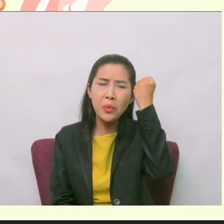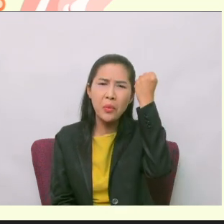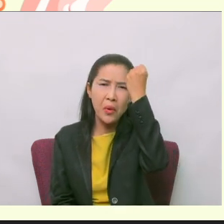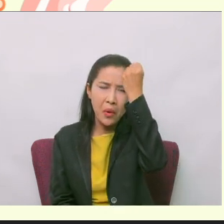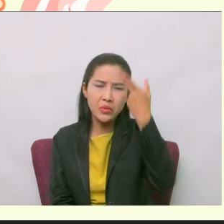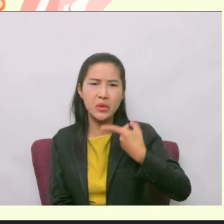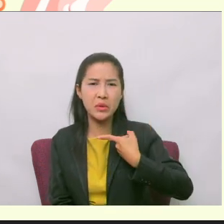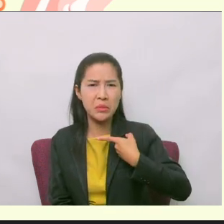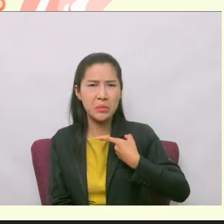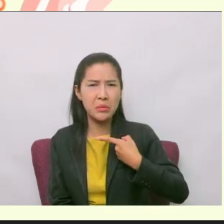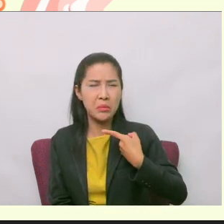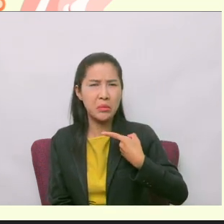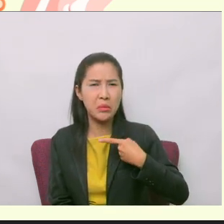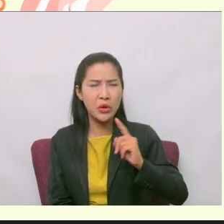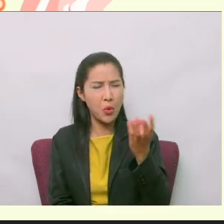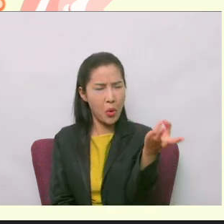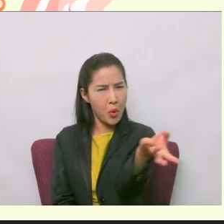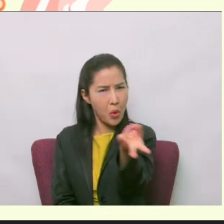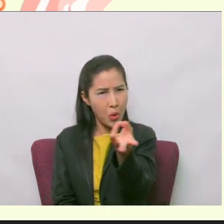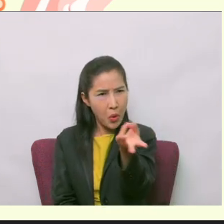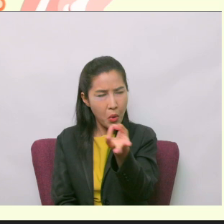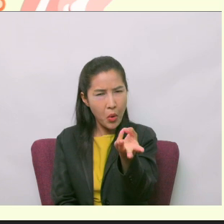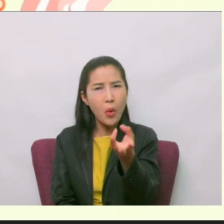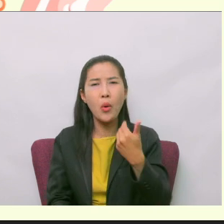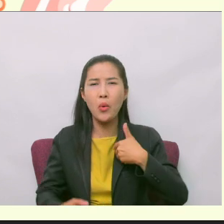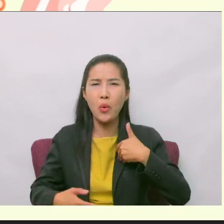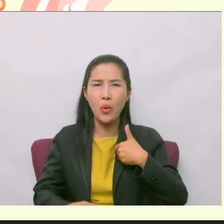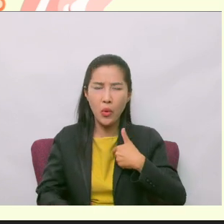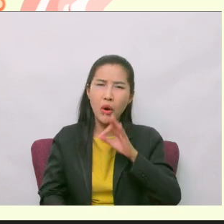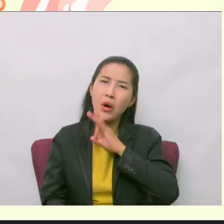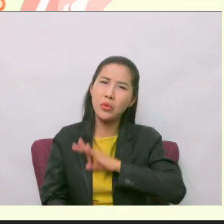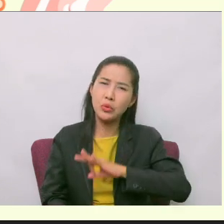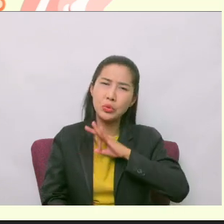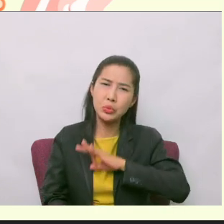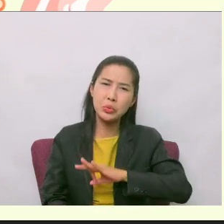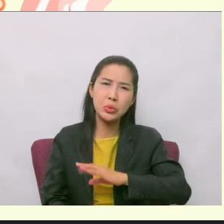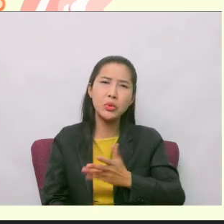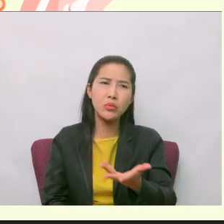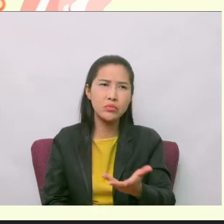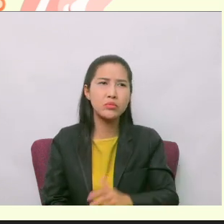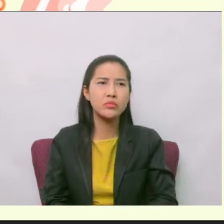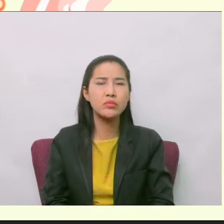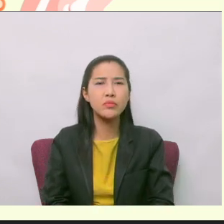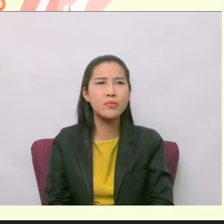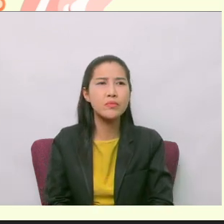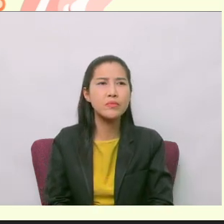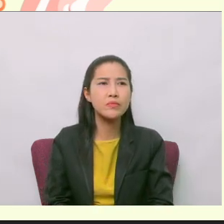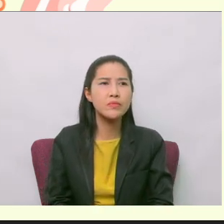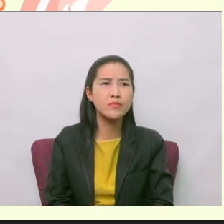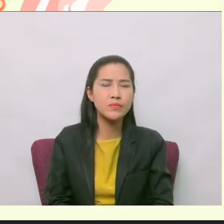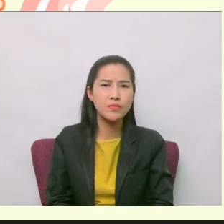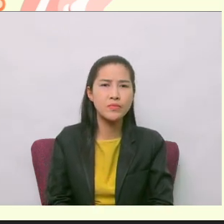ที่สุดนะคะแล้วก็ทำให้โล่งเนาะก็ควรจะเป็นใช้การประคบนะคะในห้องที่มีอากาศถ่ายเ